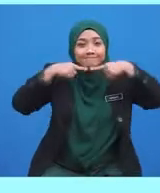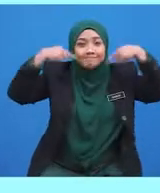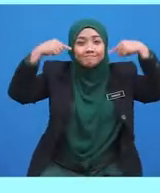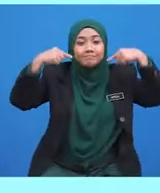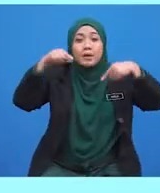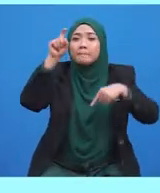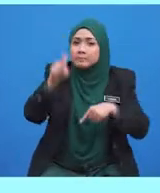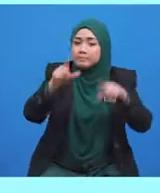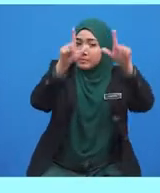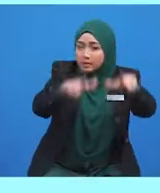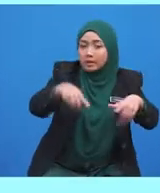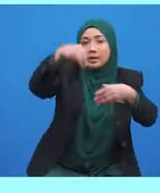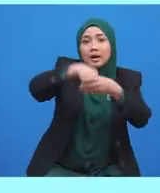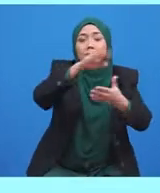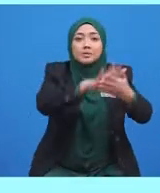dalam jadual?